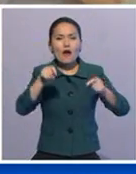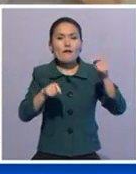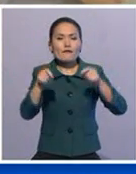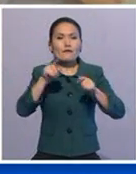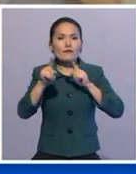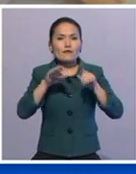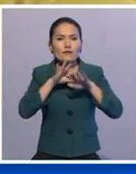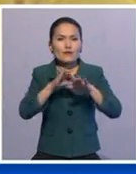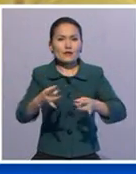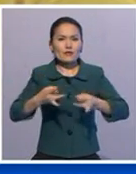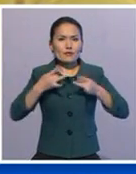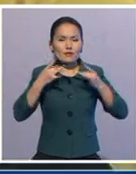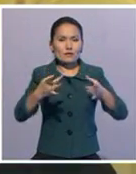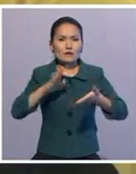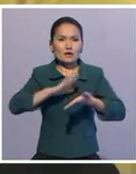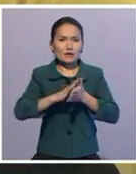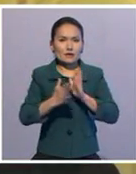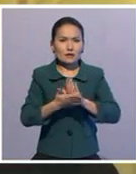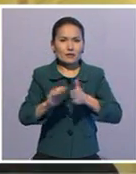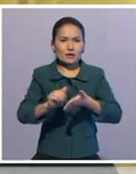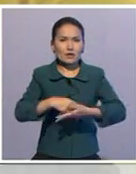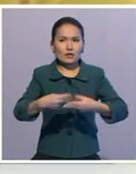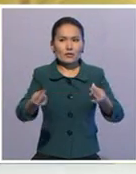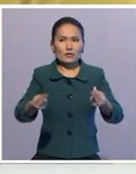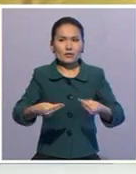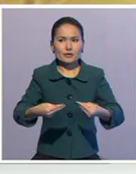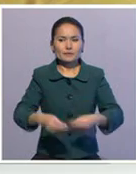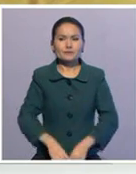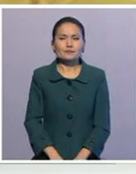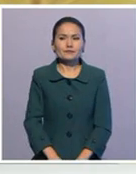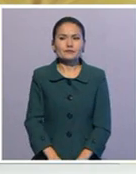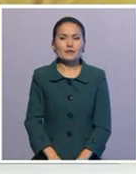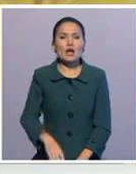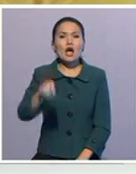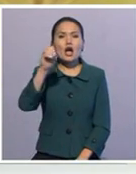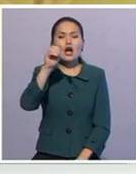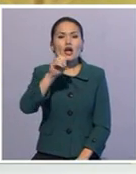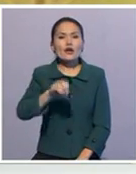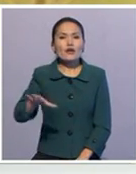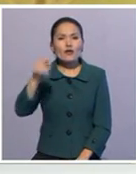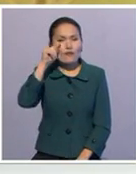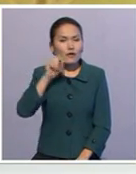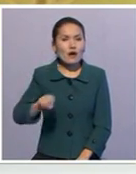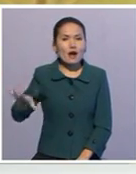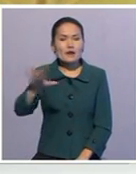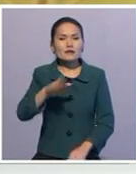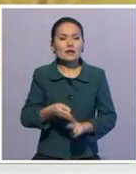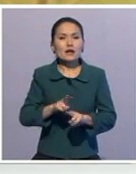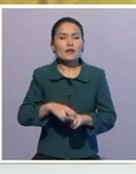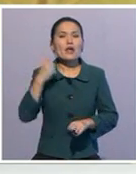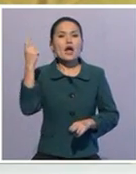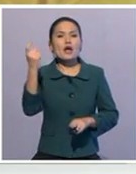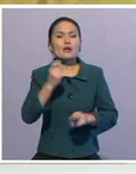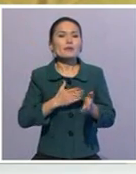келді. Совещание Совета по культуре стран Евразес. Еуразиялық экономикалық қоғамдастыққа мүше елдердің